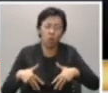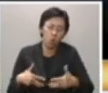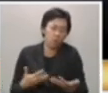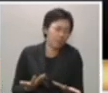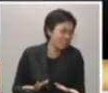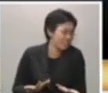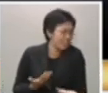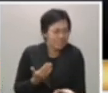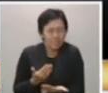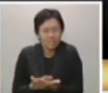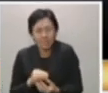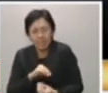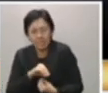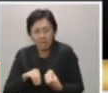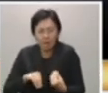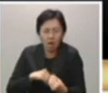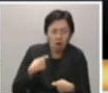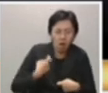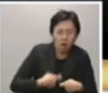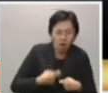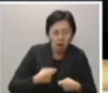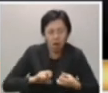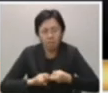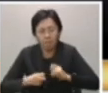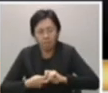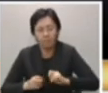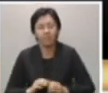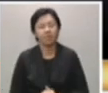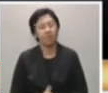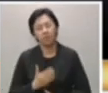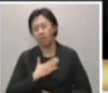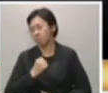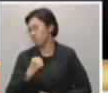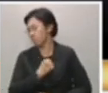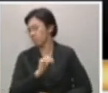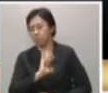สภาวะที่ลำบากยากเข็ญอีกต่อไป